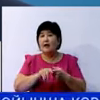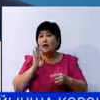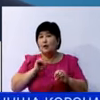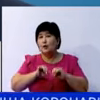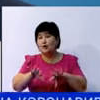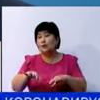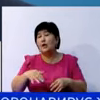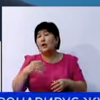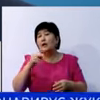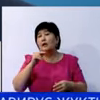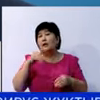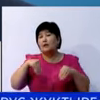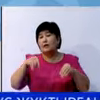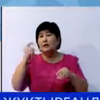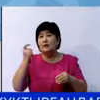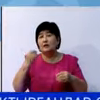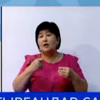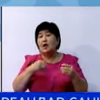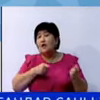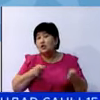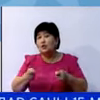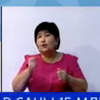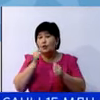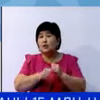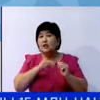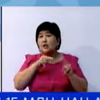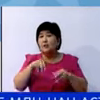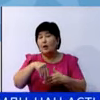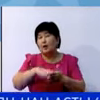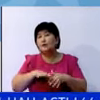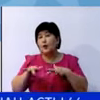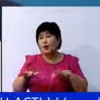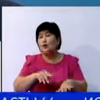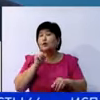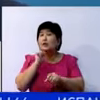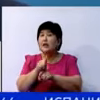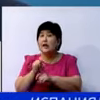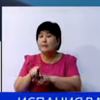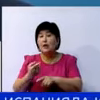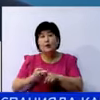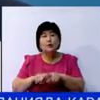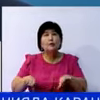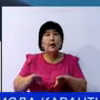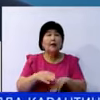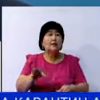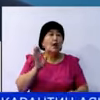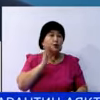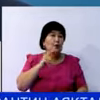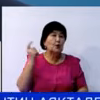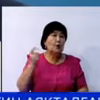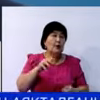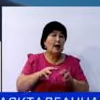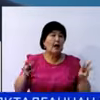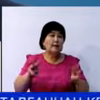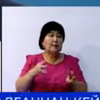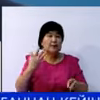шаруашылықтарға су жеткізуді күнделікті бақылауға алып, соны үйлестіруді тапсырды. Және сонымен қатар мына су шаруашылық мекемесімен сол